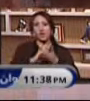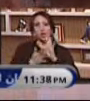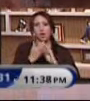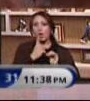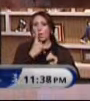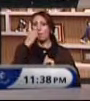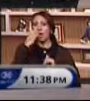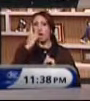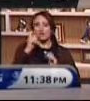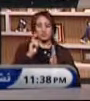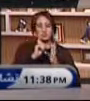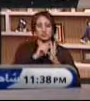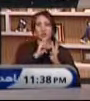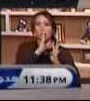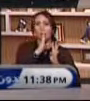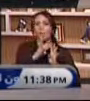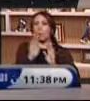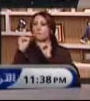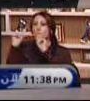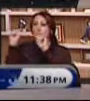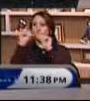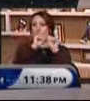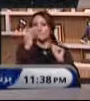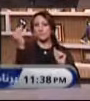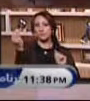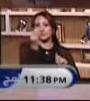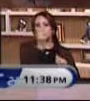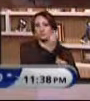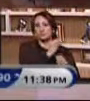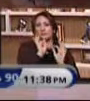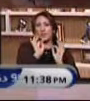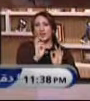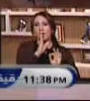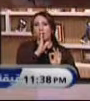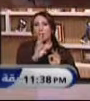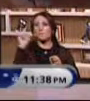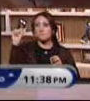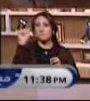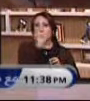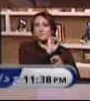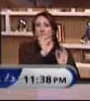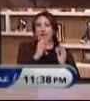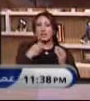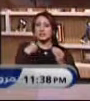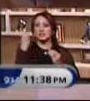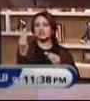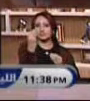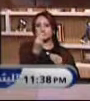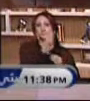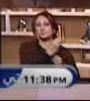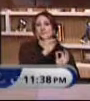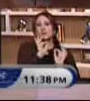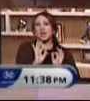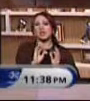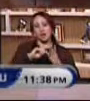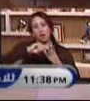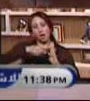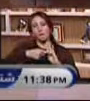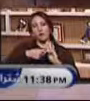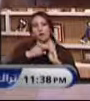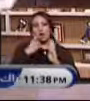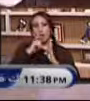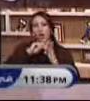لمؤمن يعني العقوبة لا تسقط الدية. لا لا لا. لا تسقط العقوبة في الإسلام. لا لا لا تسقط الذنب. لا. لا. نعم. لا لا لا. ليه؟ ليه؟ وما كان لمؤمن أن يقتل